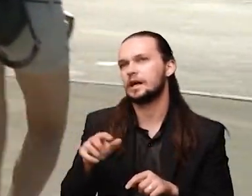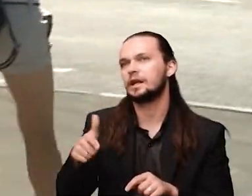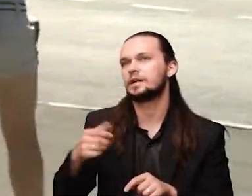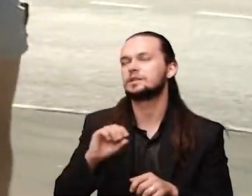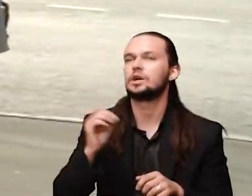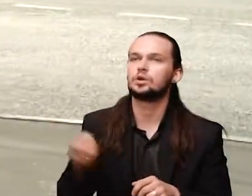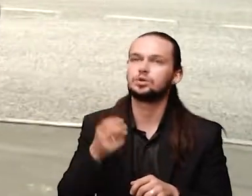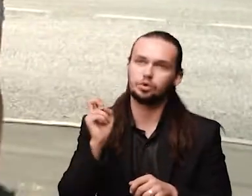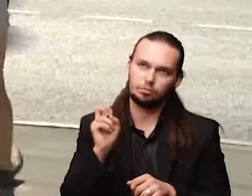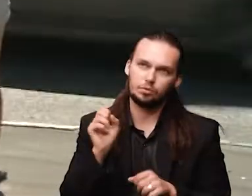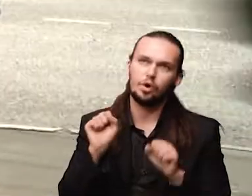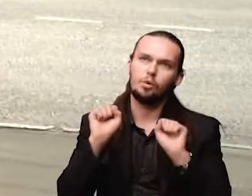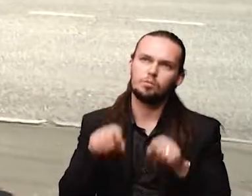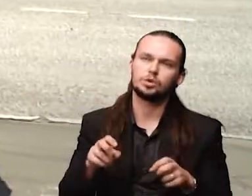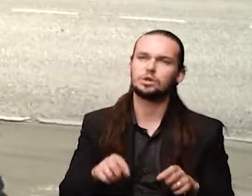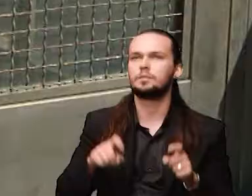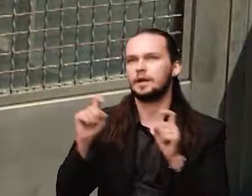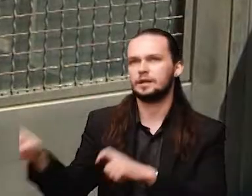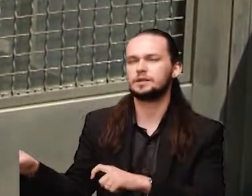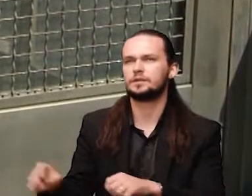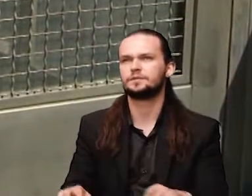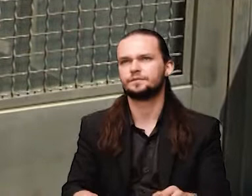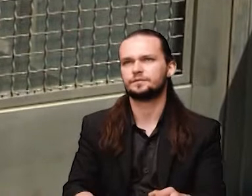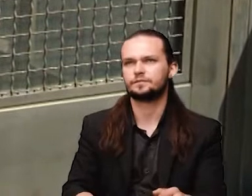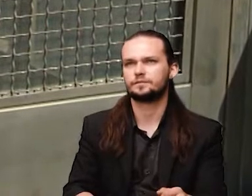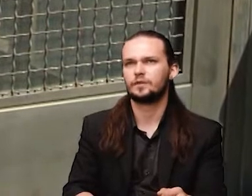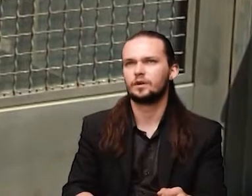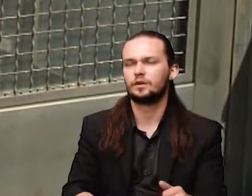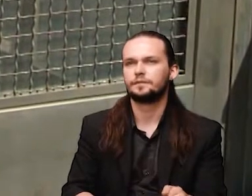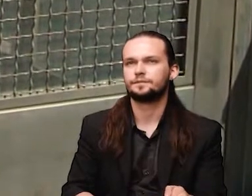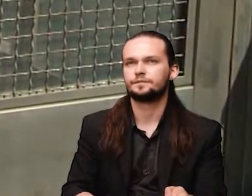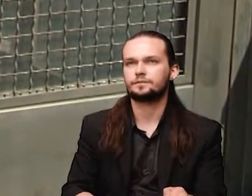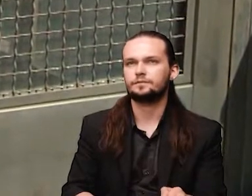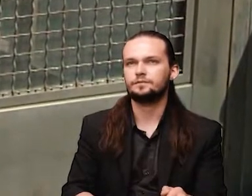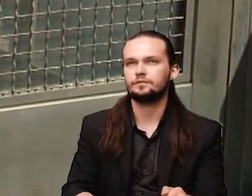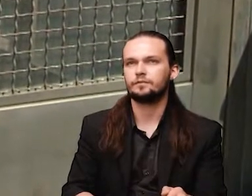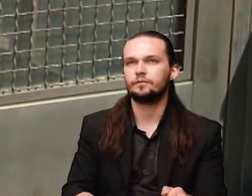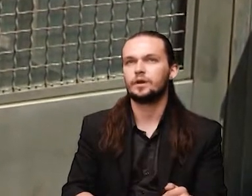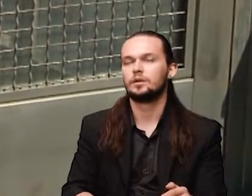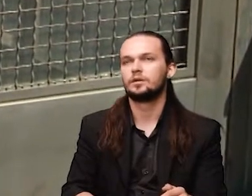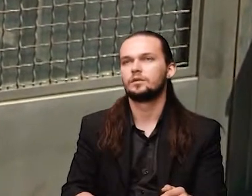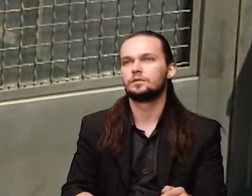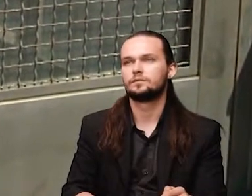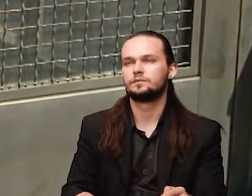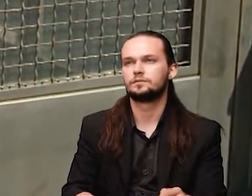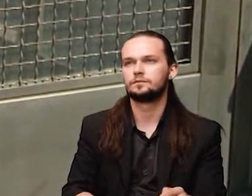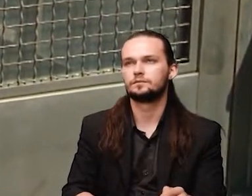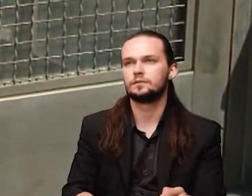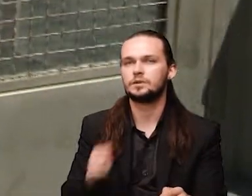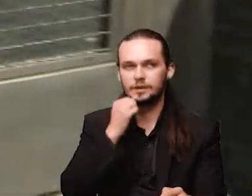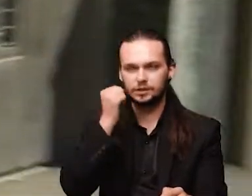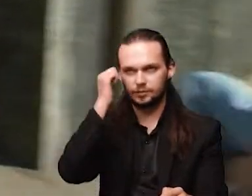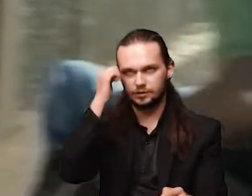на другую сторону. Вот здесь перейдете, вот сейчас? Ага. Там вот, дальше вам туда надо проехать. Туда проехать. Ну,